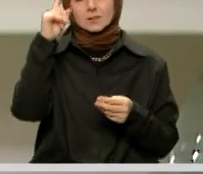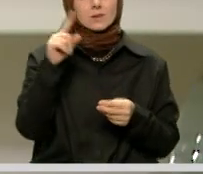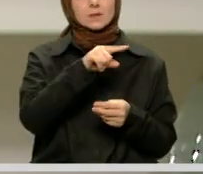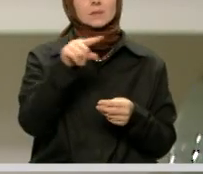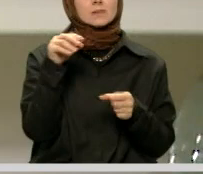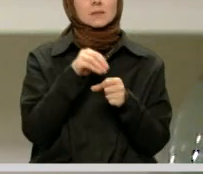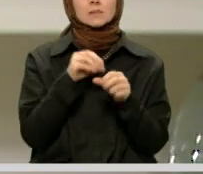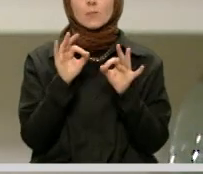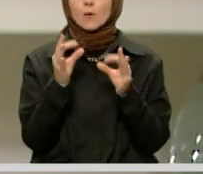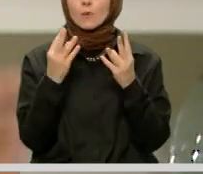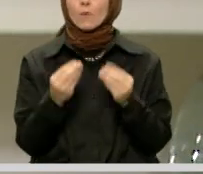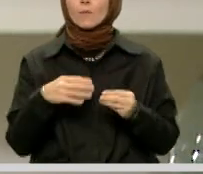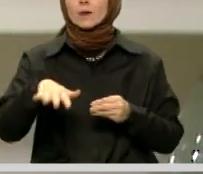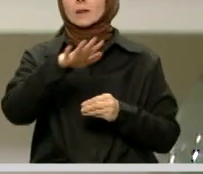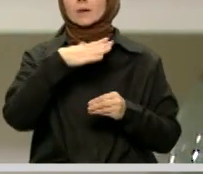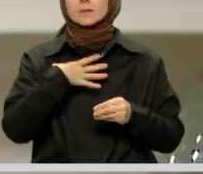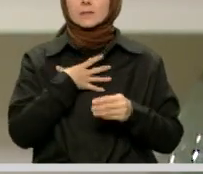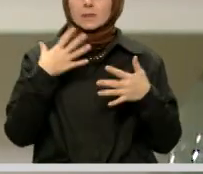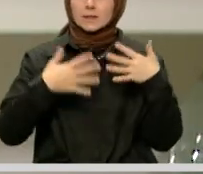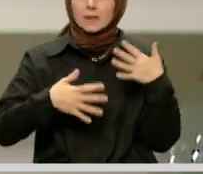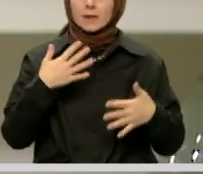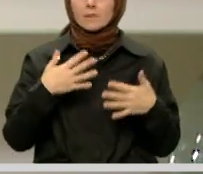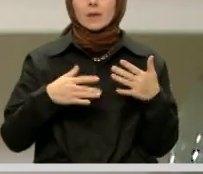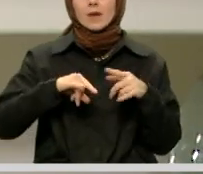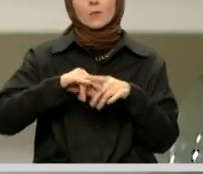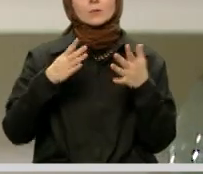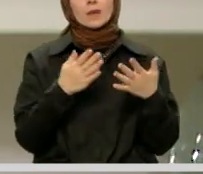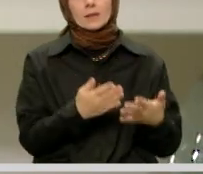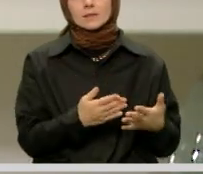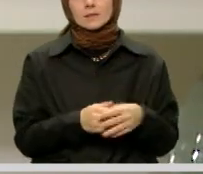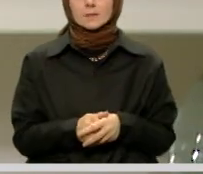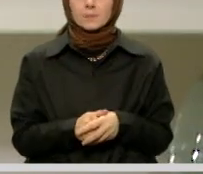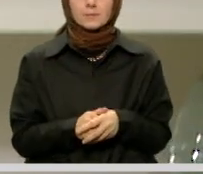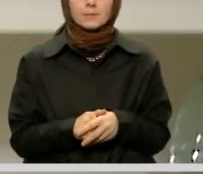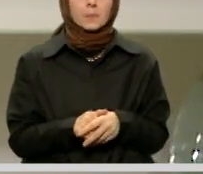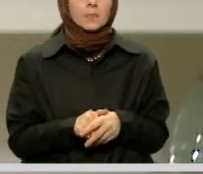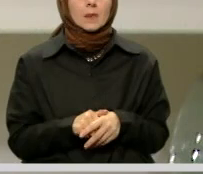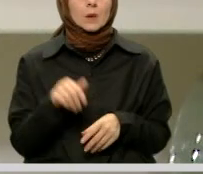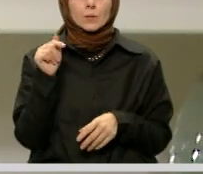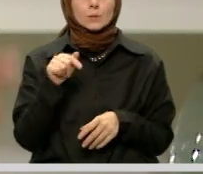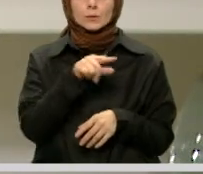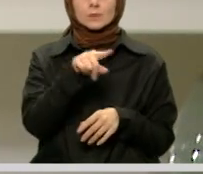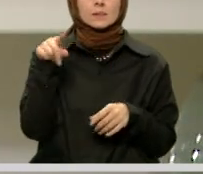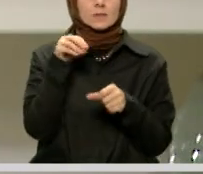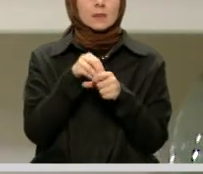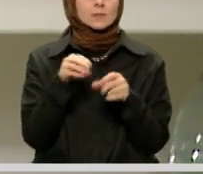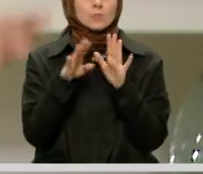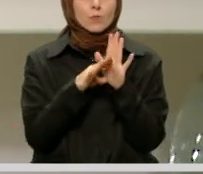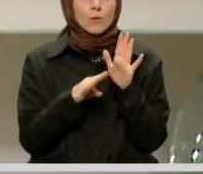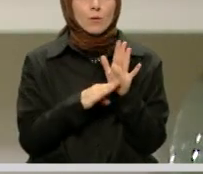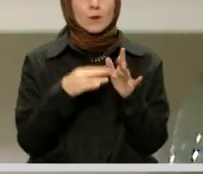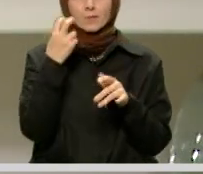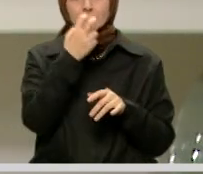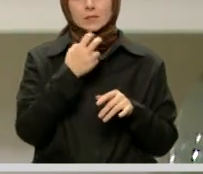de öyledir. Hepiniz Diyanet TV'ye, ekranlarınızın başına Yeni Güne Merhaba'ya hoş geldiniz efendim. Bugün sizler için yayınımızı